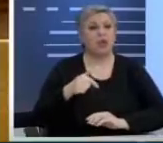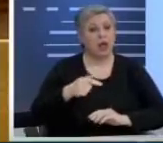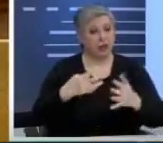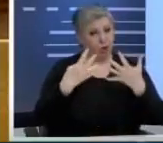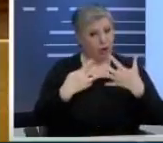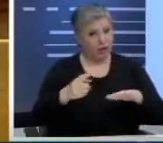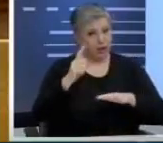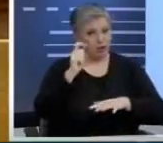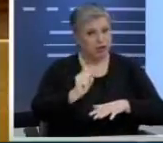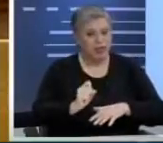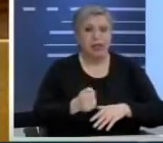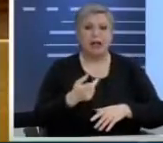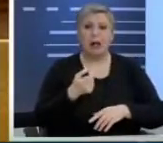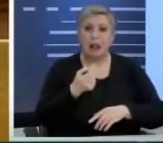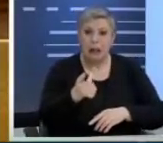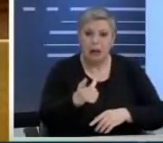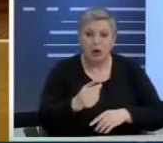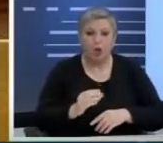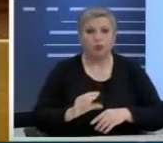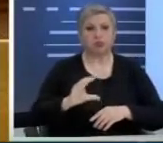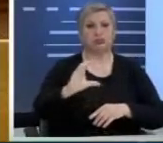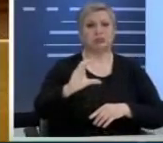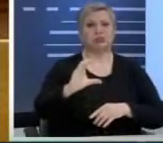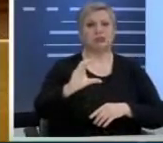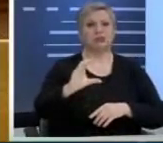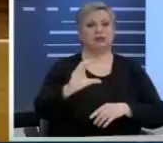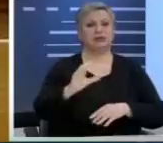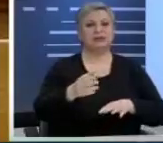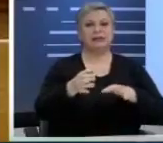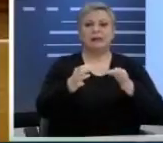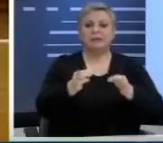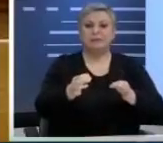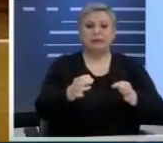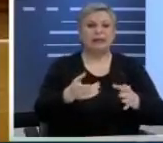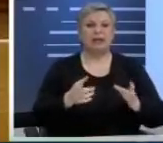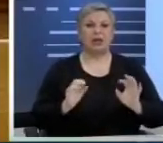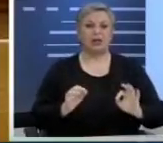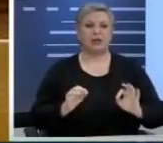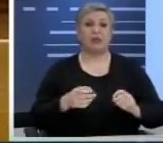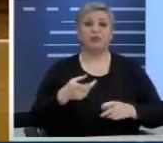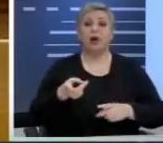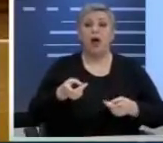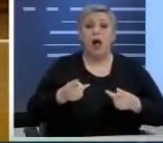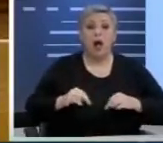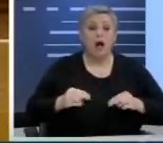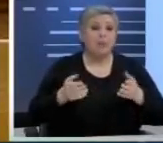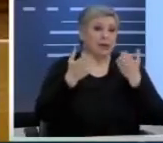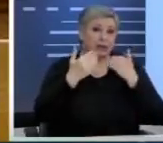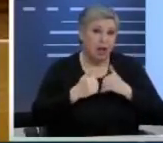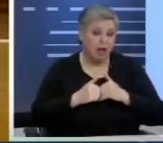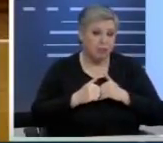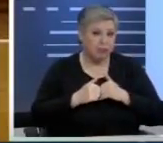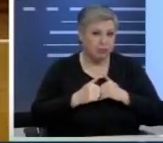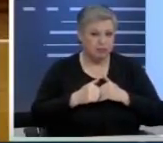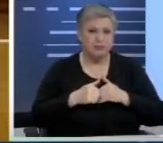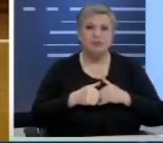λίγο, είναι πολύ, είναι ακριβώς το ίδιο. Δεν πήρα απάντηση. Όπως δεν πήρα απάντηση,